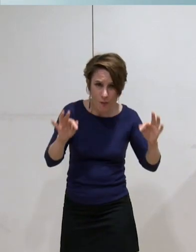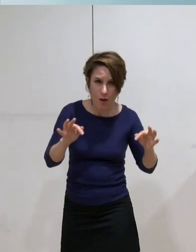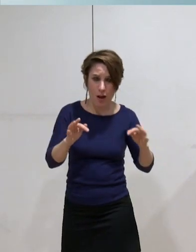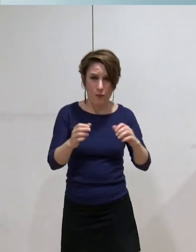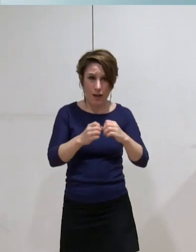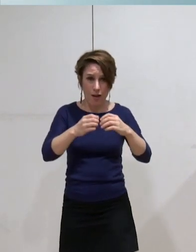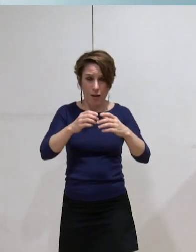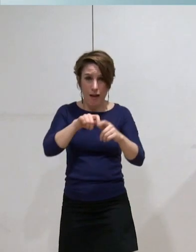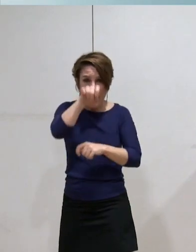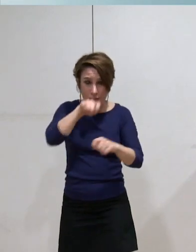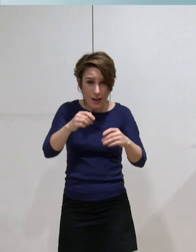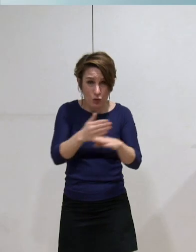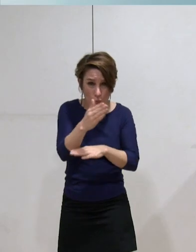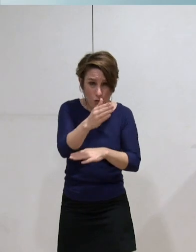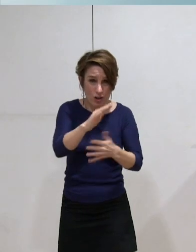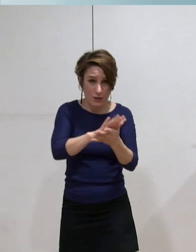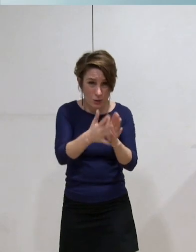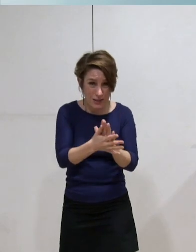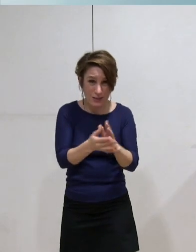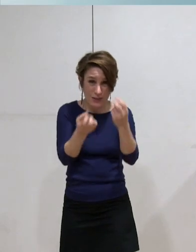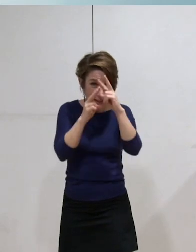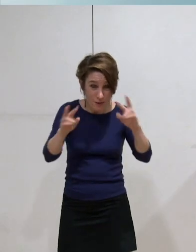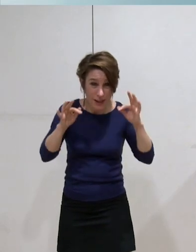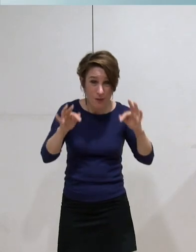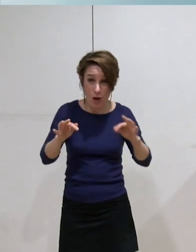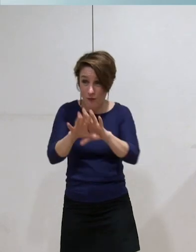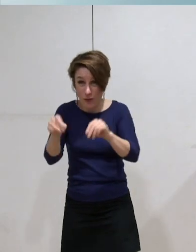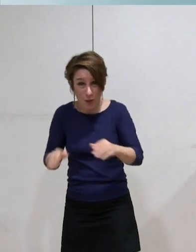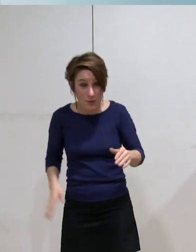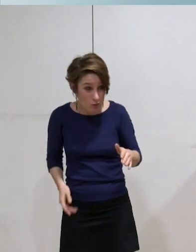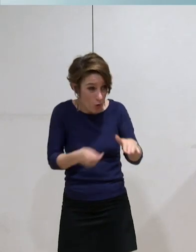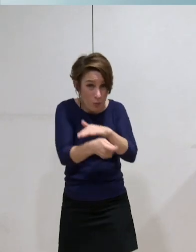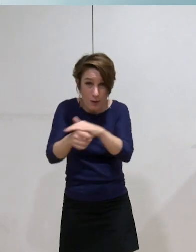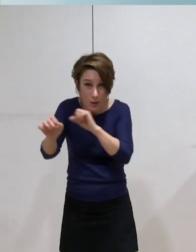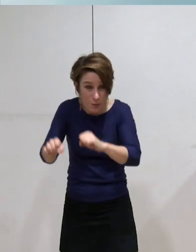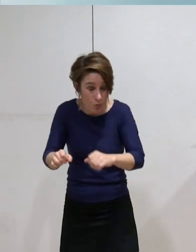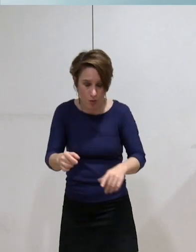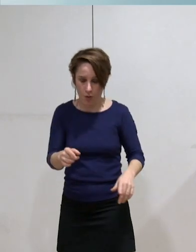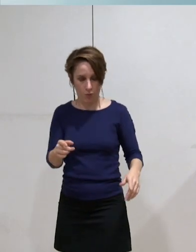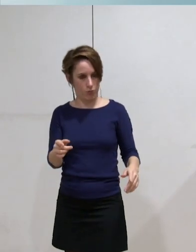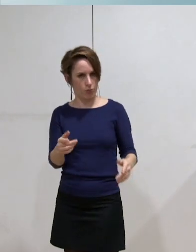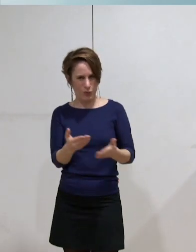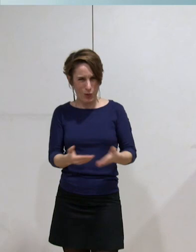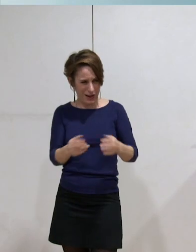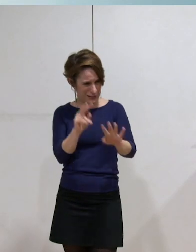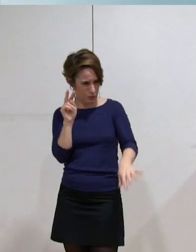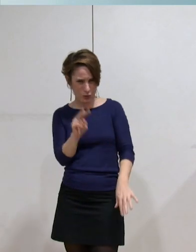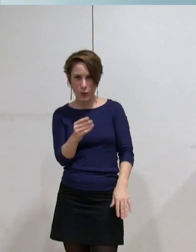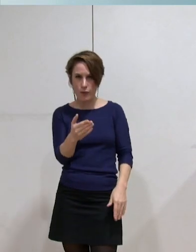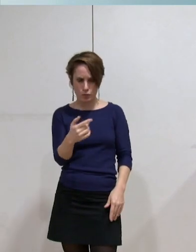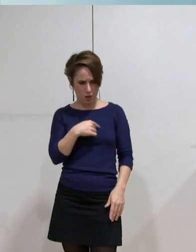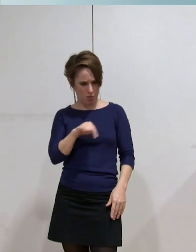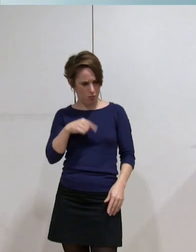associatif ni corrélé à la capacité contributive des familles nous en tout cas ça nous a posé questions et ça nous a